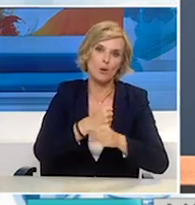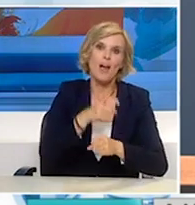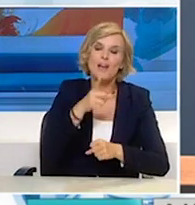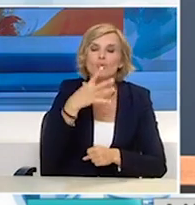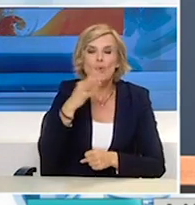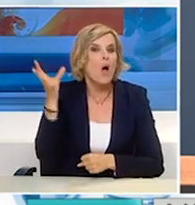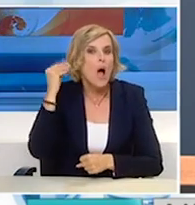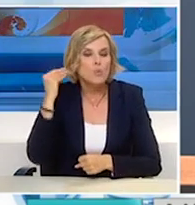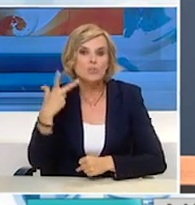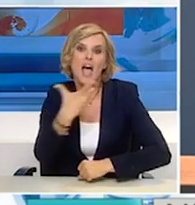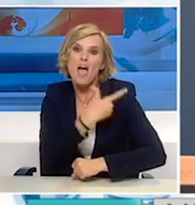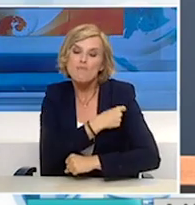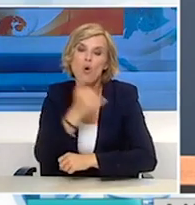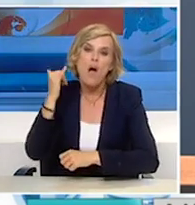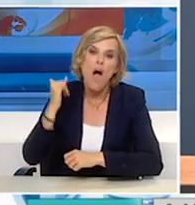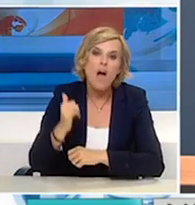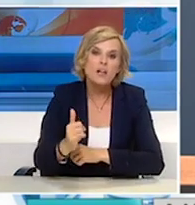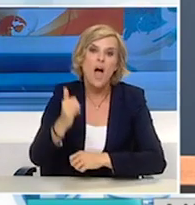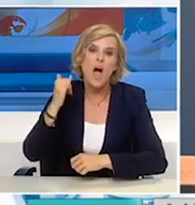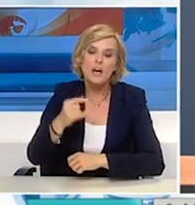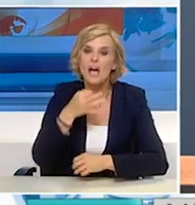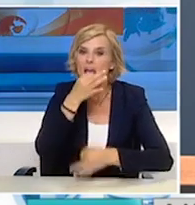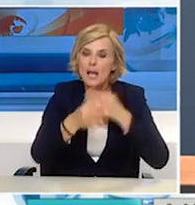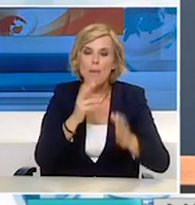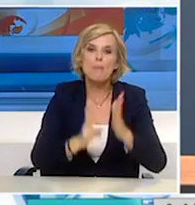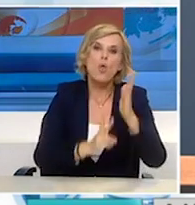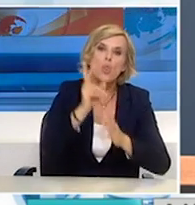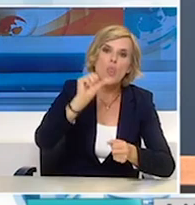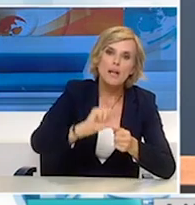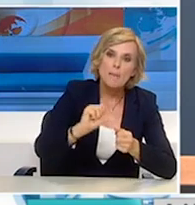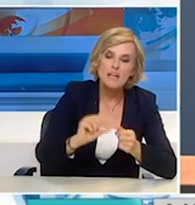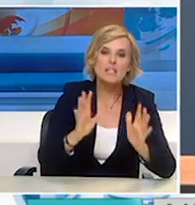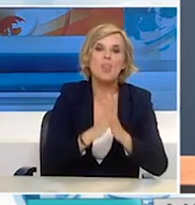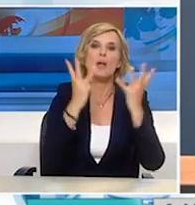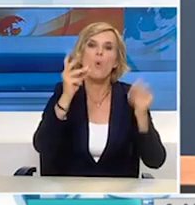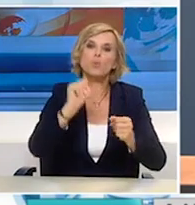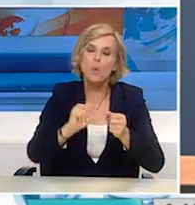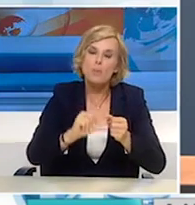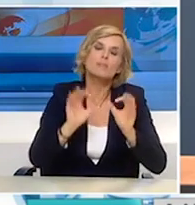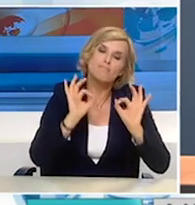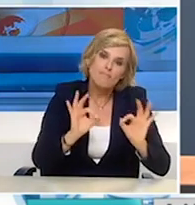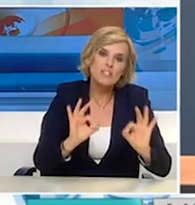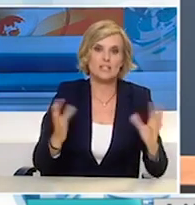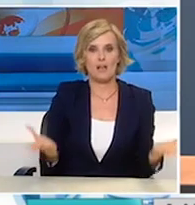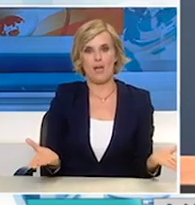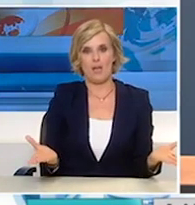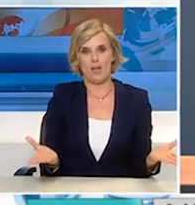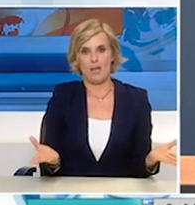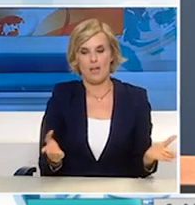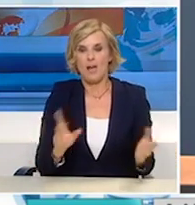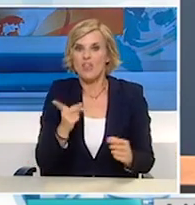περισσότερους, από τους περισσότερους επιστήμονες, ότι θα πάρει 12 με 18 μήνες αυτή η διαδικασία του εμβολίου. Έχουν όμως αυτή τη στιγμή